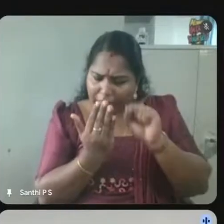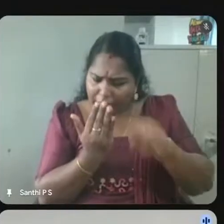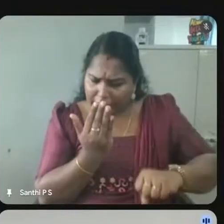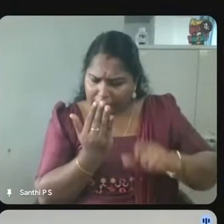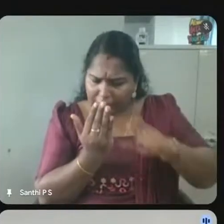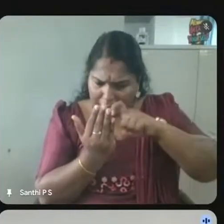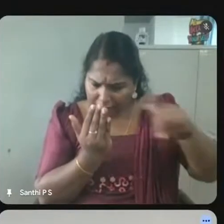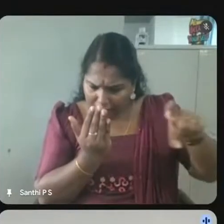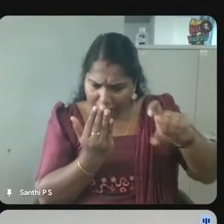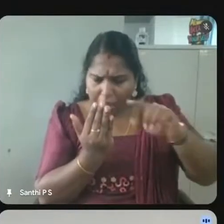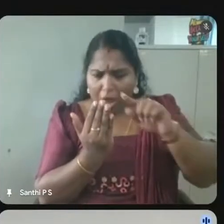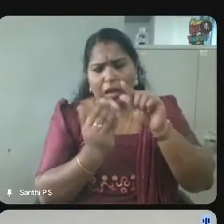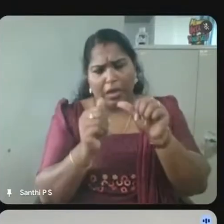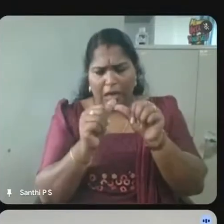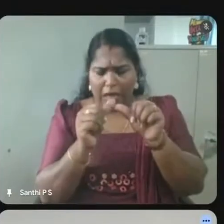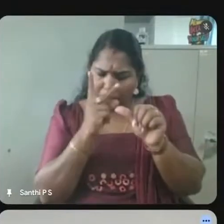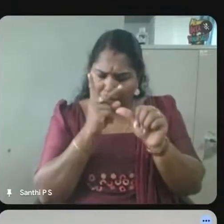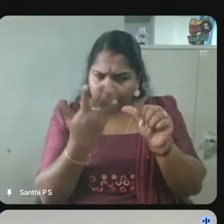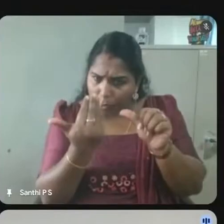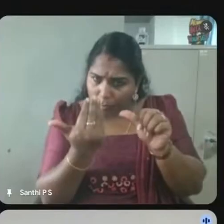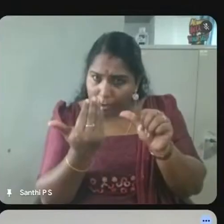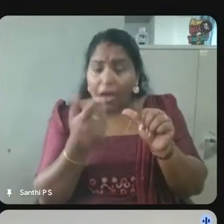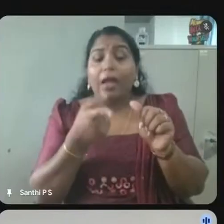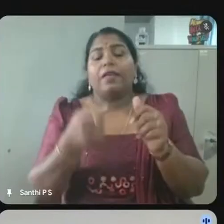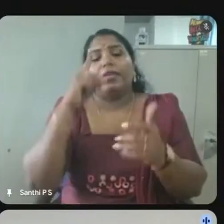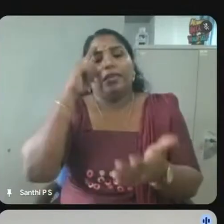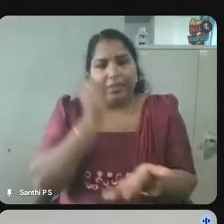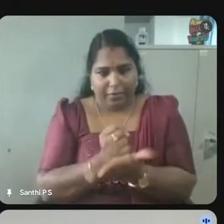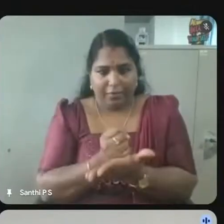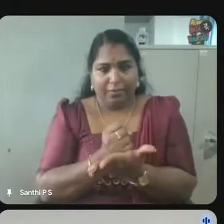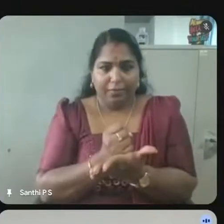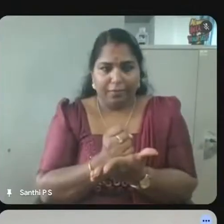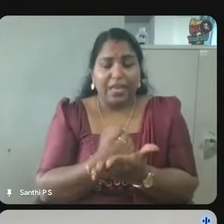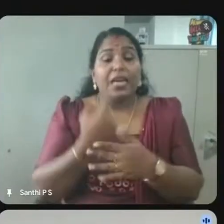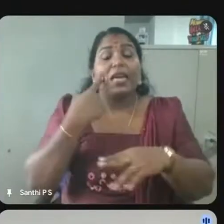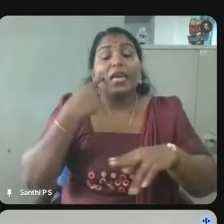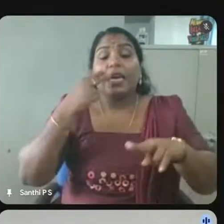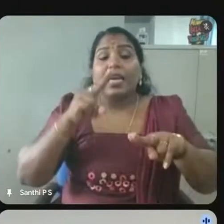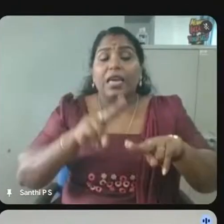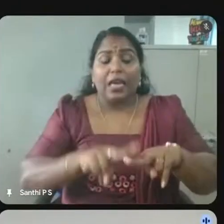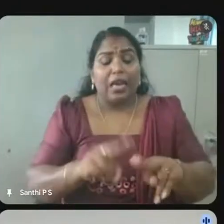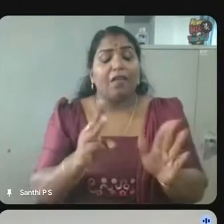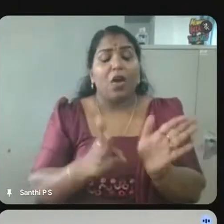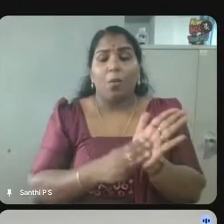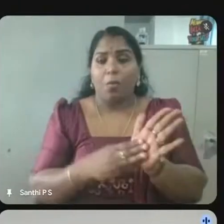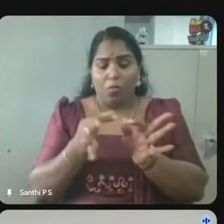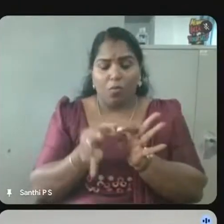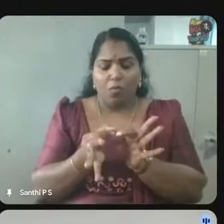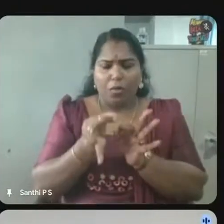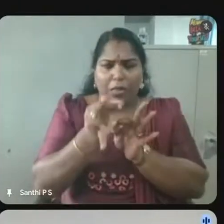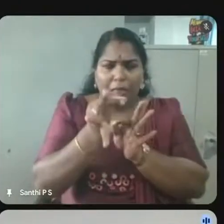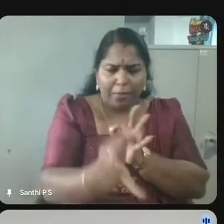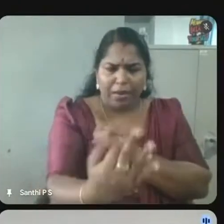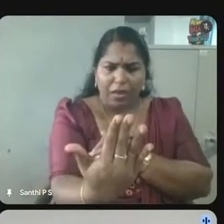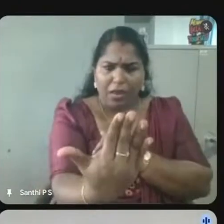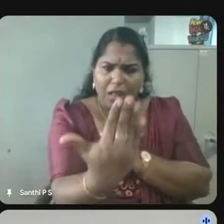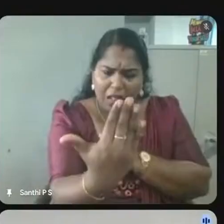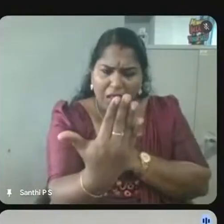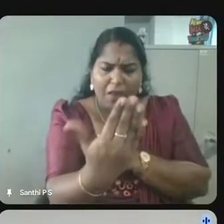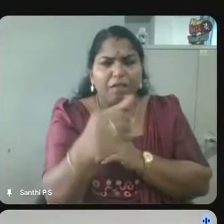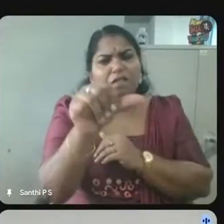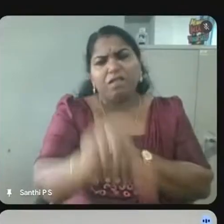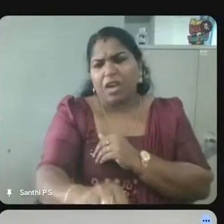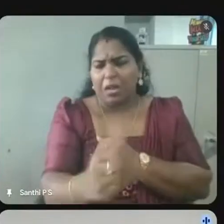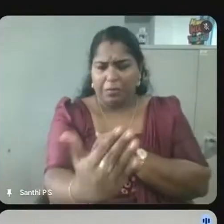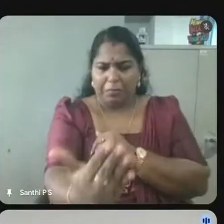അക്ഷരം കാണുന്നു എന്നുള്ളത് നമ്മൾ ഡിസൈഡ് ചെയ്യും. അതിൽ 3 മീറ്ററിൽ വെച്ചാൽ പോലും കാണാൻ പറ്റുന്നില്ല, അതിൻ്റെയും കുറച്ചുകൂടെ